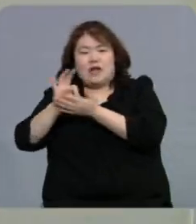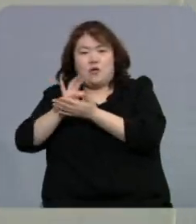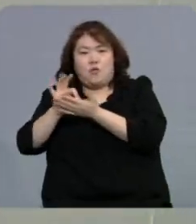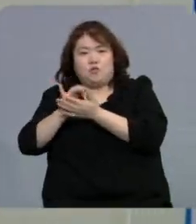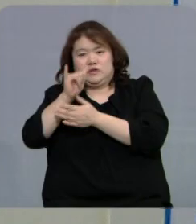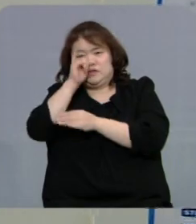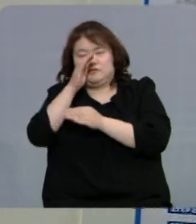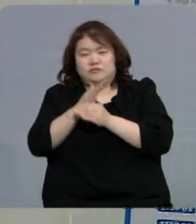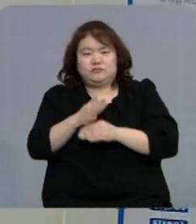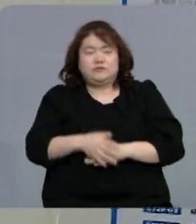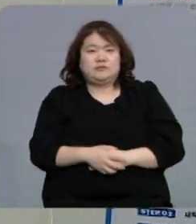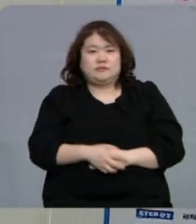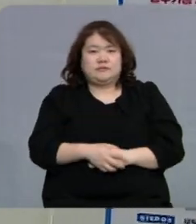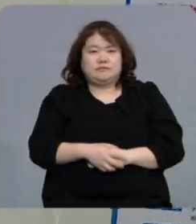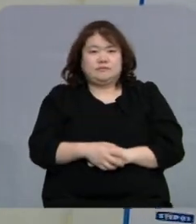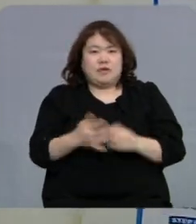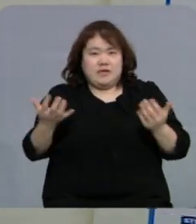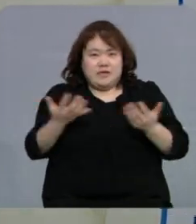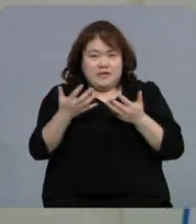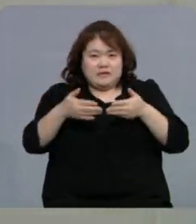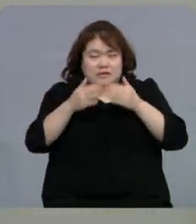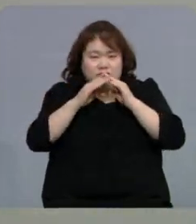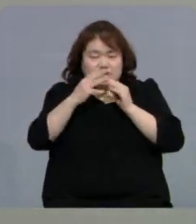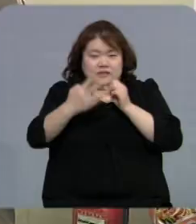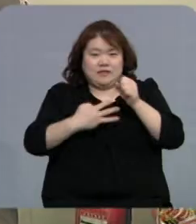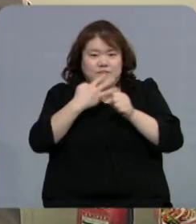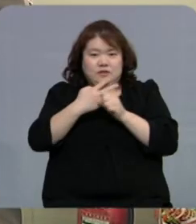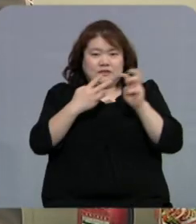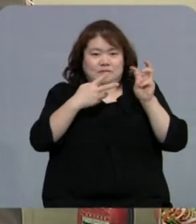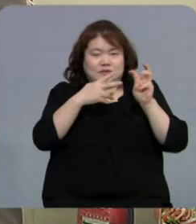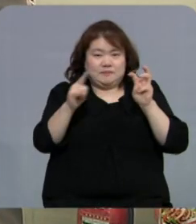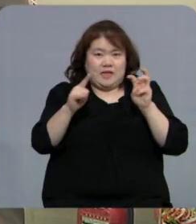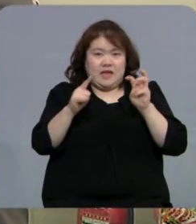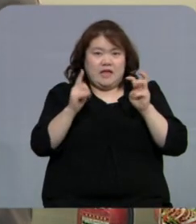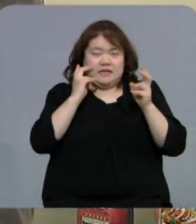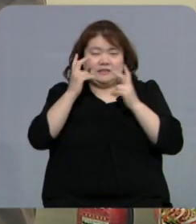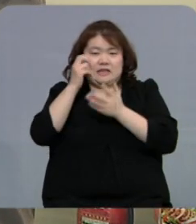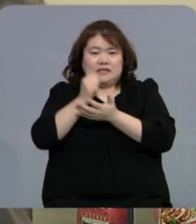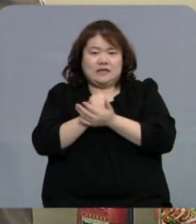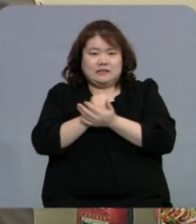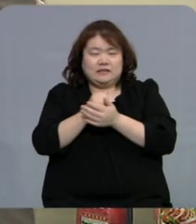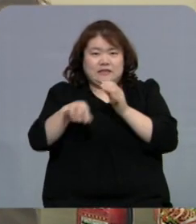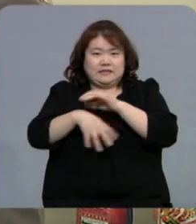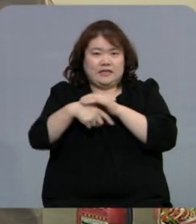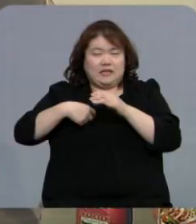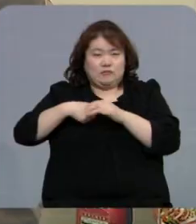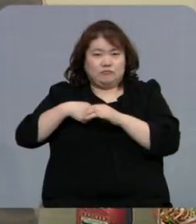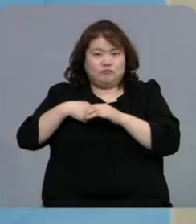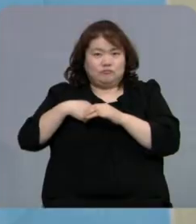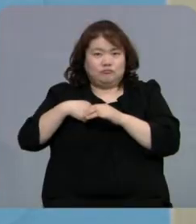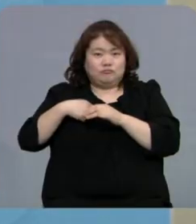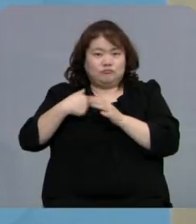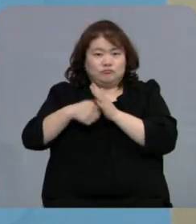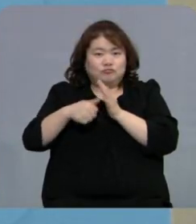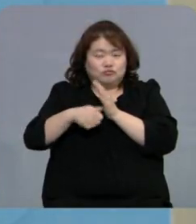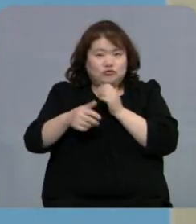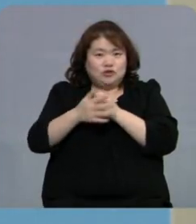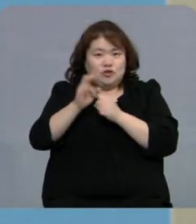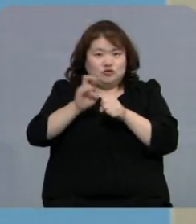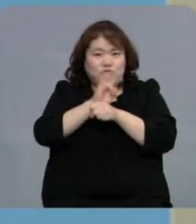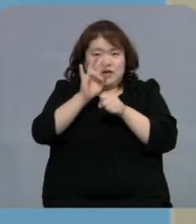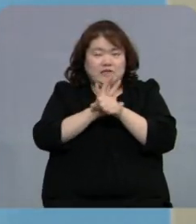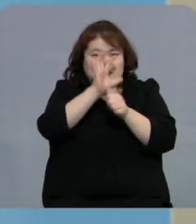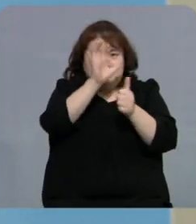승부수입니다. 창업 3년 차, 30대 초반의 대표는 세탁물을 24시간 맡기고 찾는 자동 시스템까지